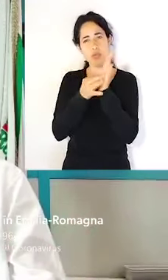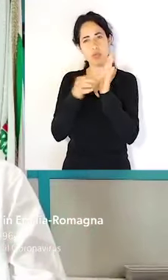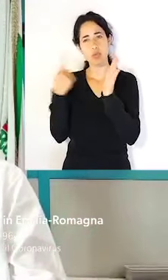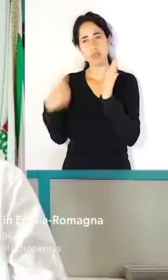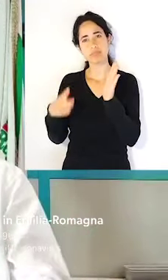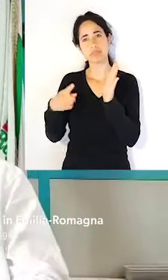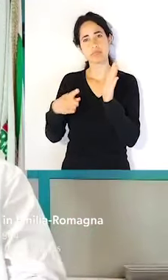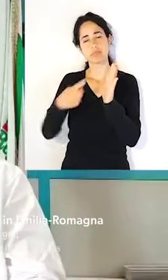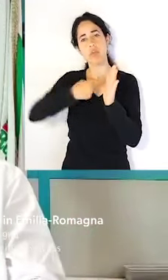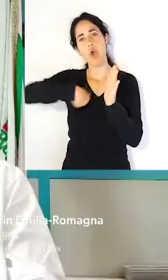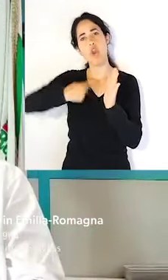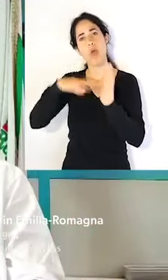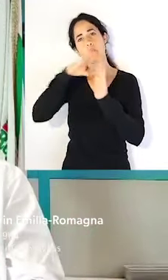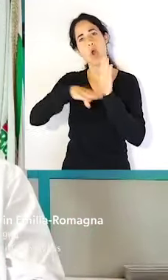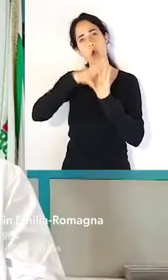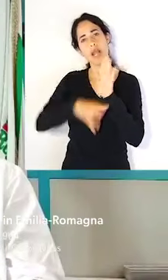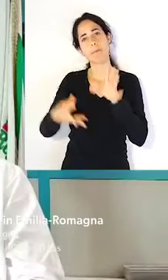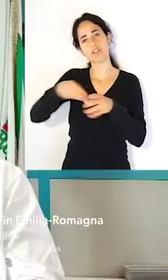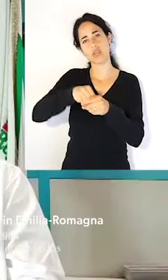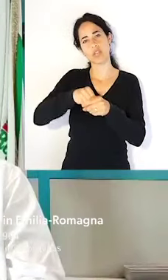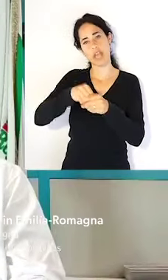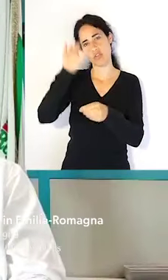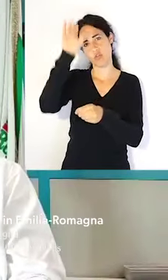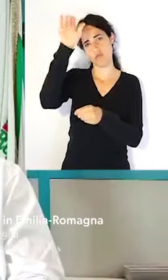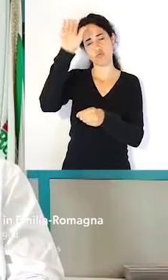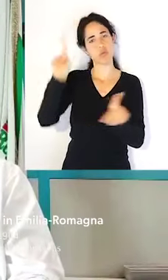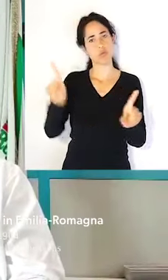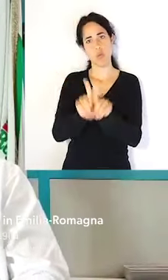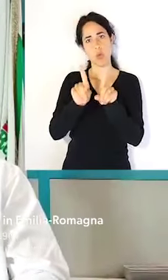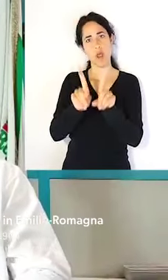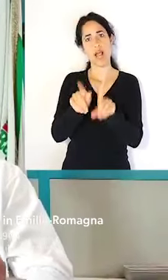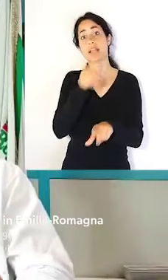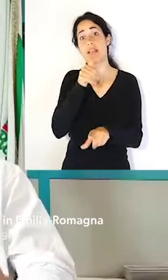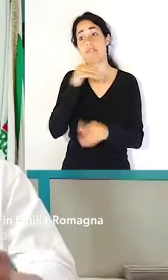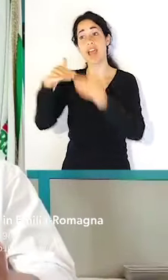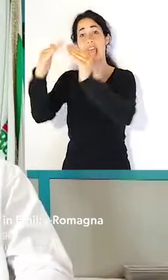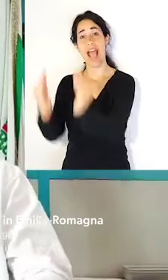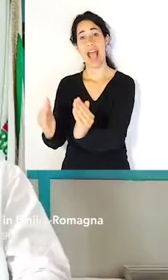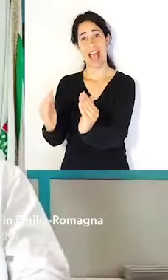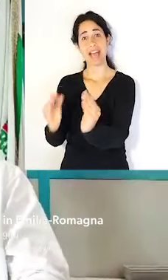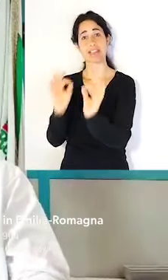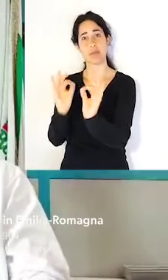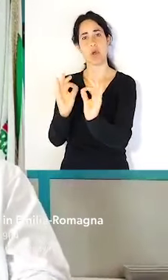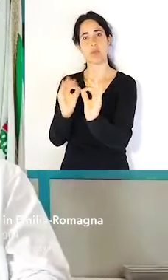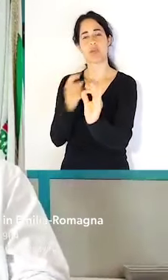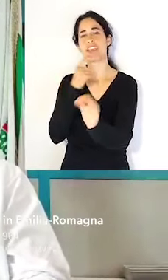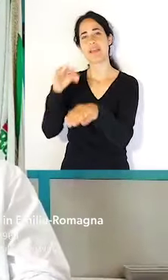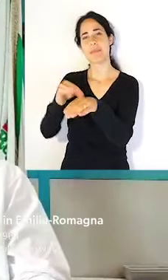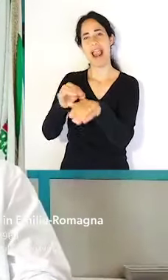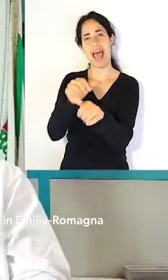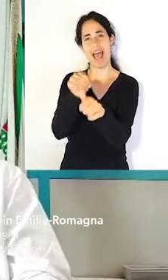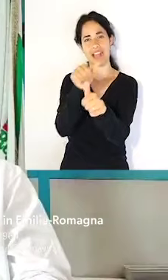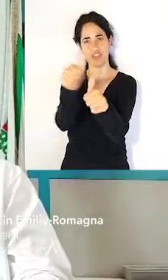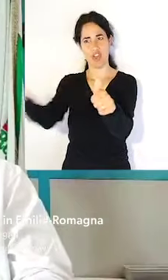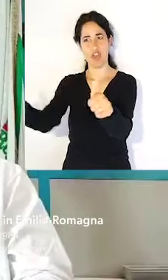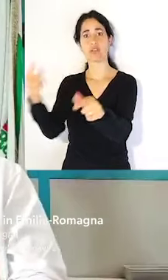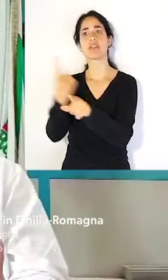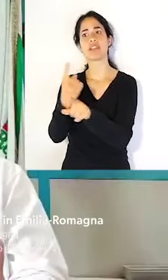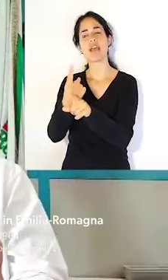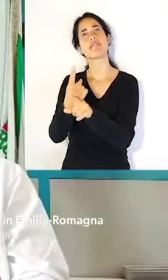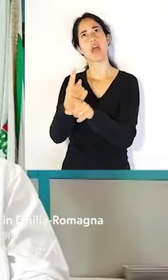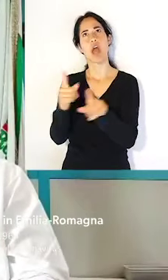ritroveremo anche nelle nostre programmazioni future, considerare il domicilio del paziente il primo